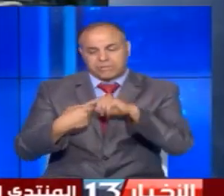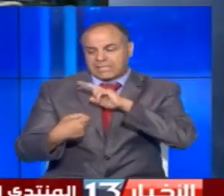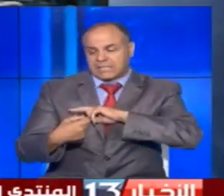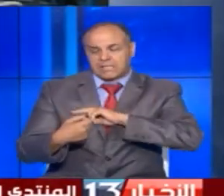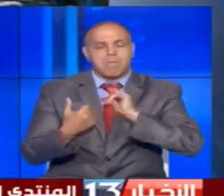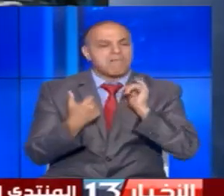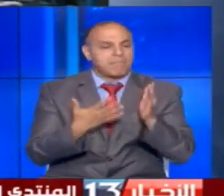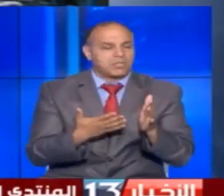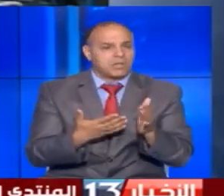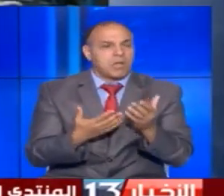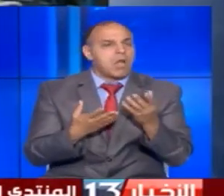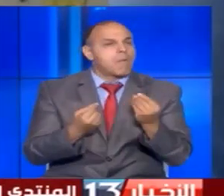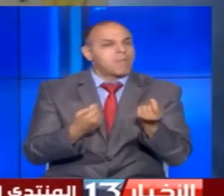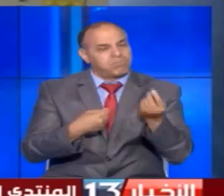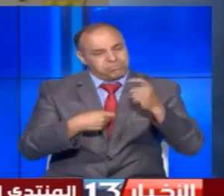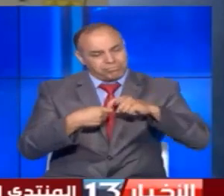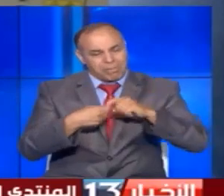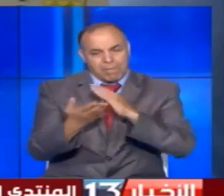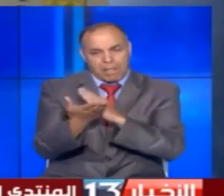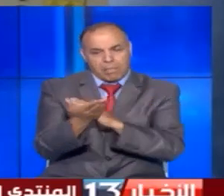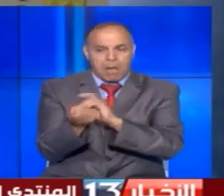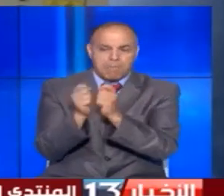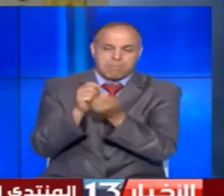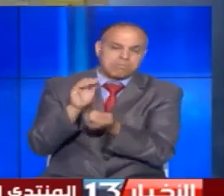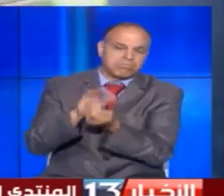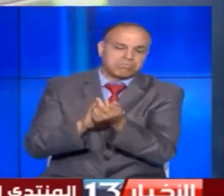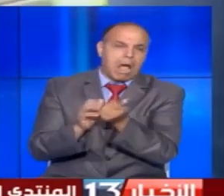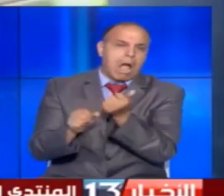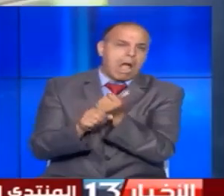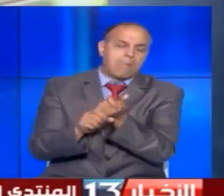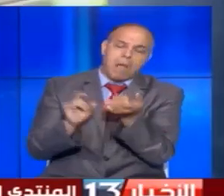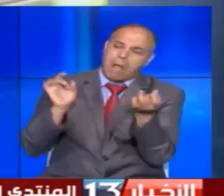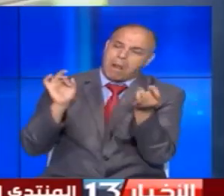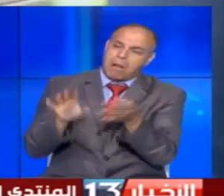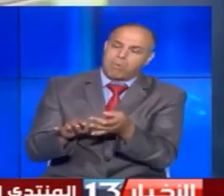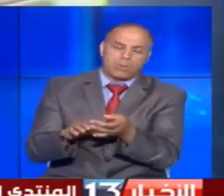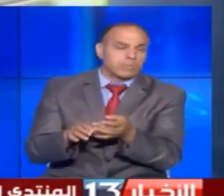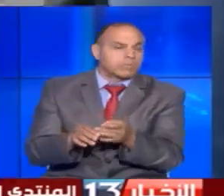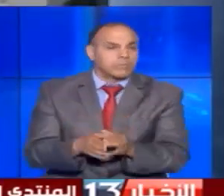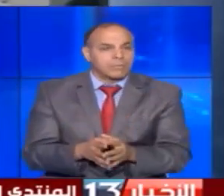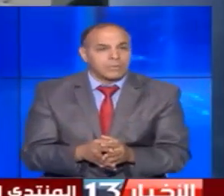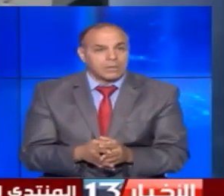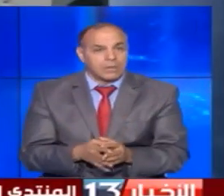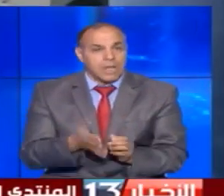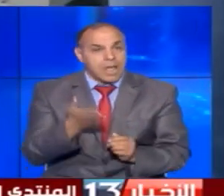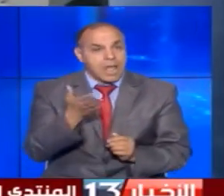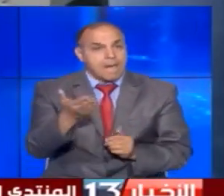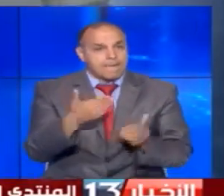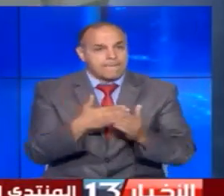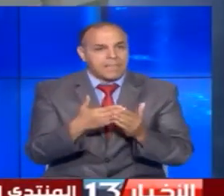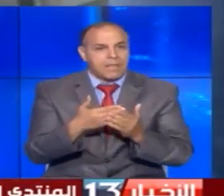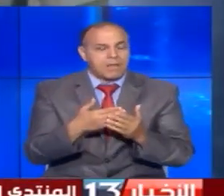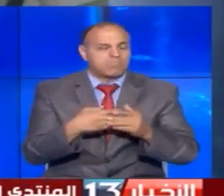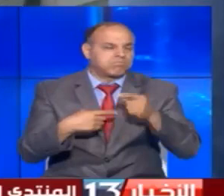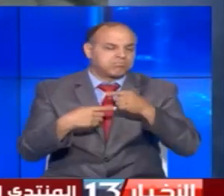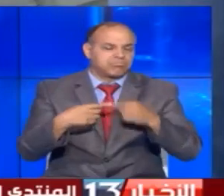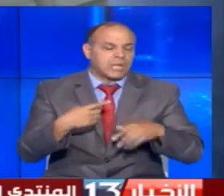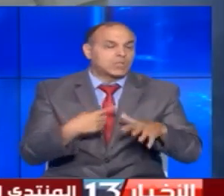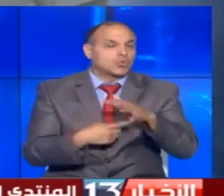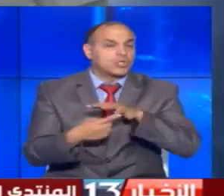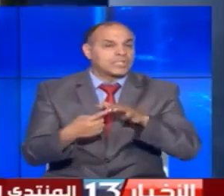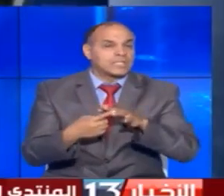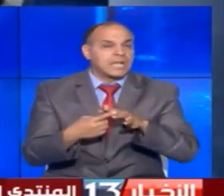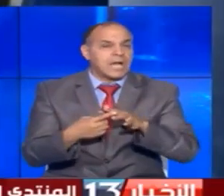وعدم تجديد بطاقات العلاج بعد سنه من تاريخ الطرد التعسفي الى جانب الانعكاسات الاجتماعيه